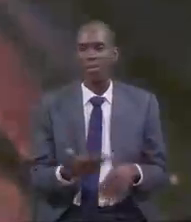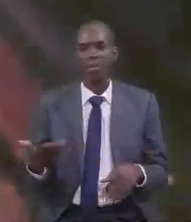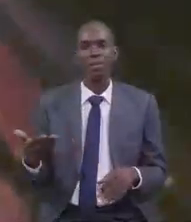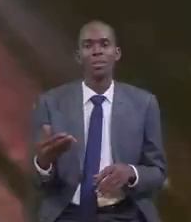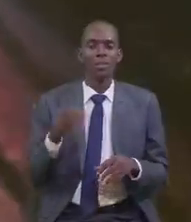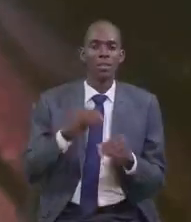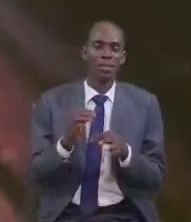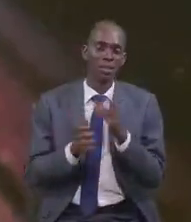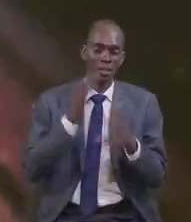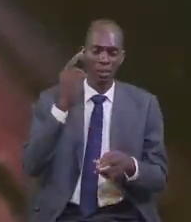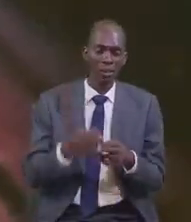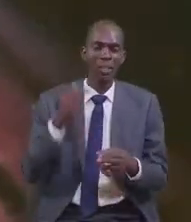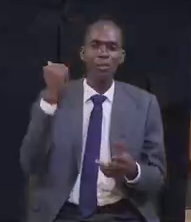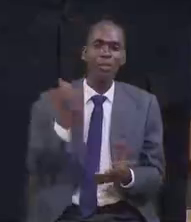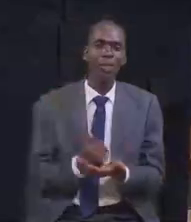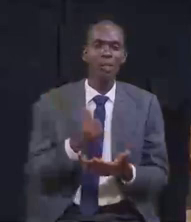de Jésus-Christ.